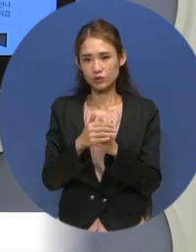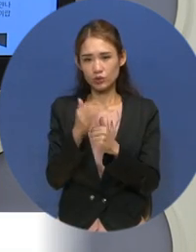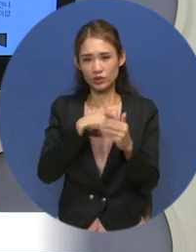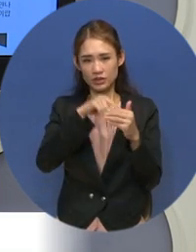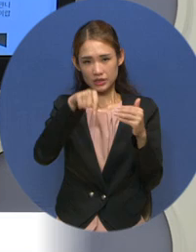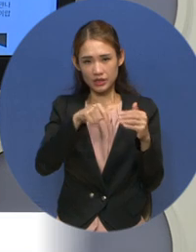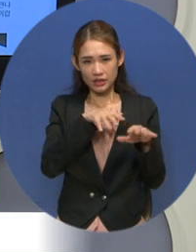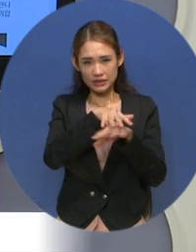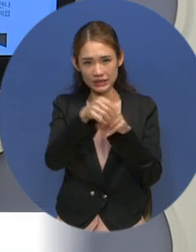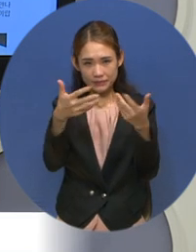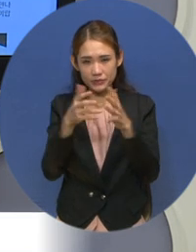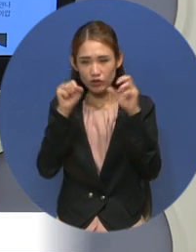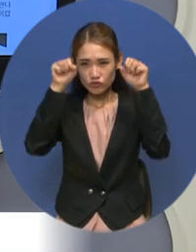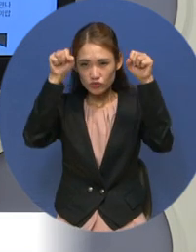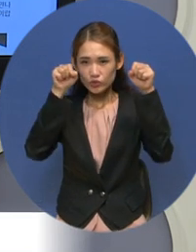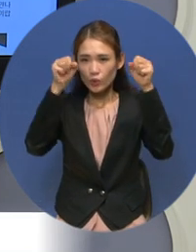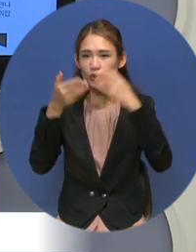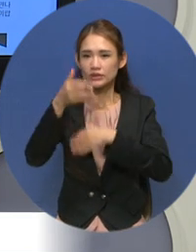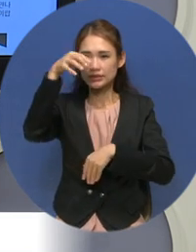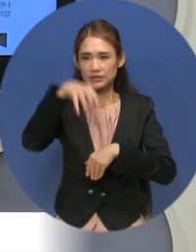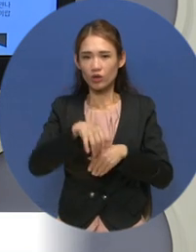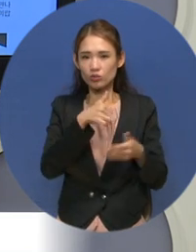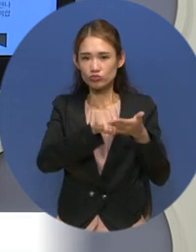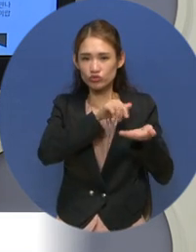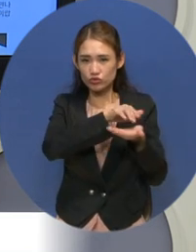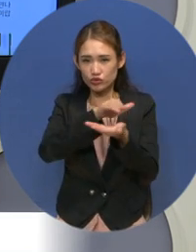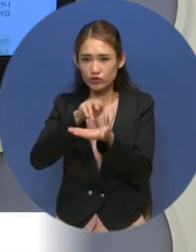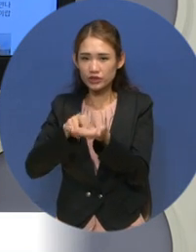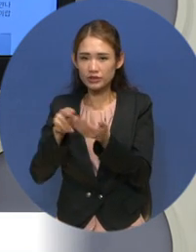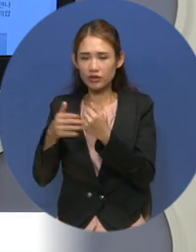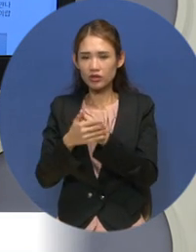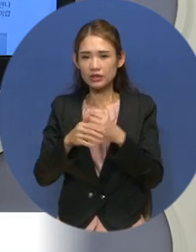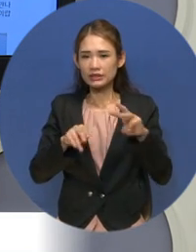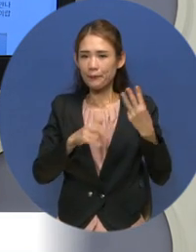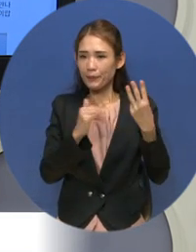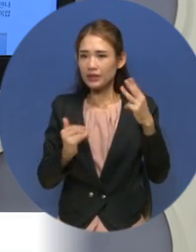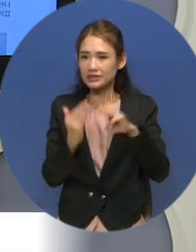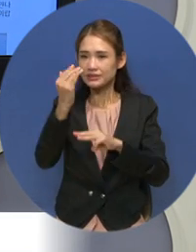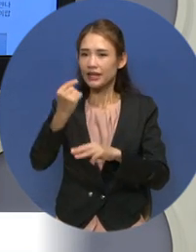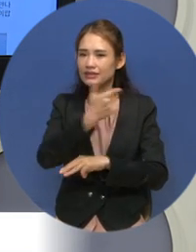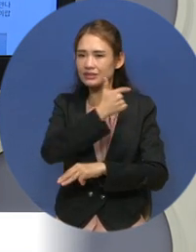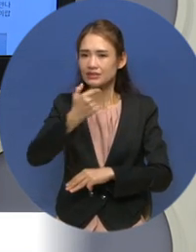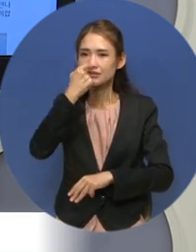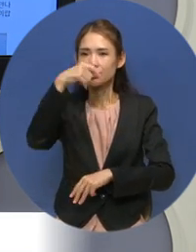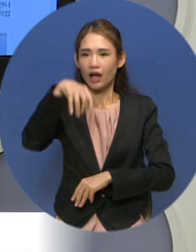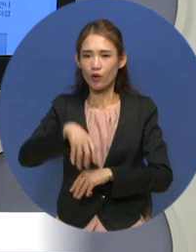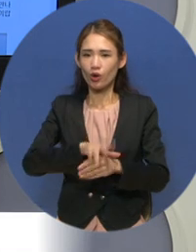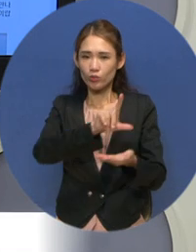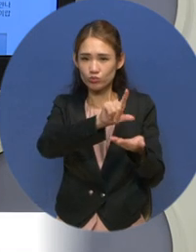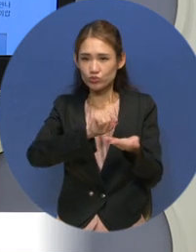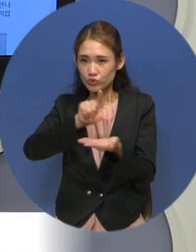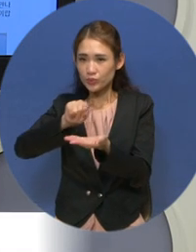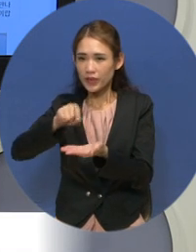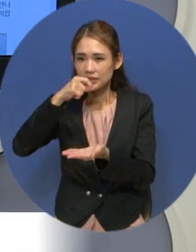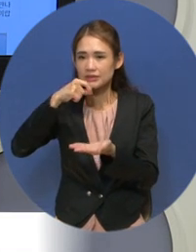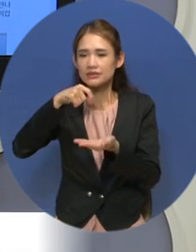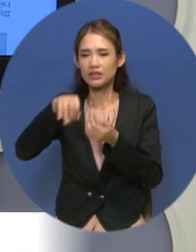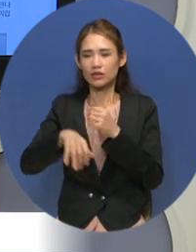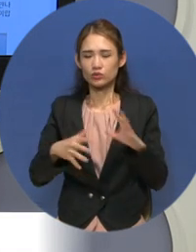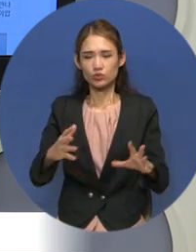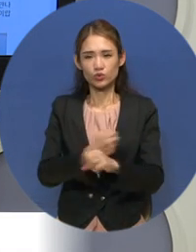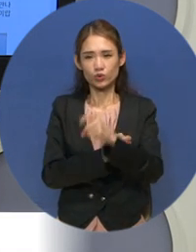집단 운동시설 율리우스 센터와 300인 이상 대형 학원 뷔페식당 등 12개 시설이며